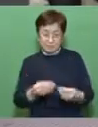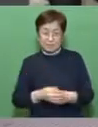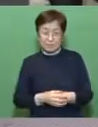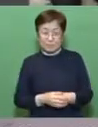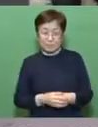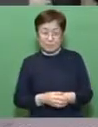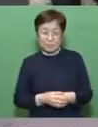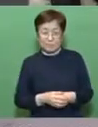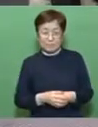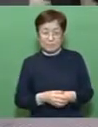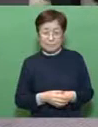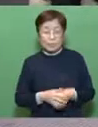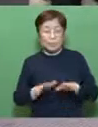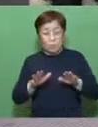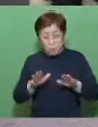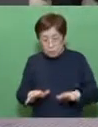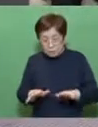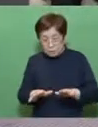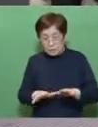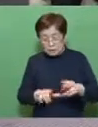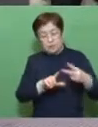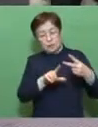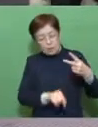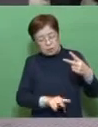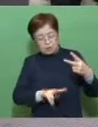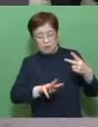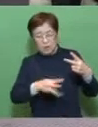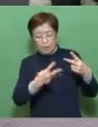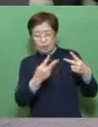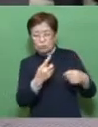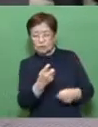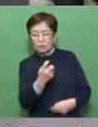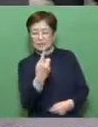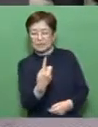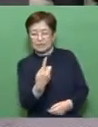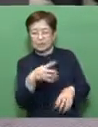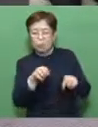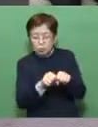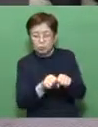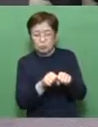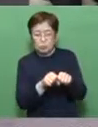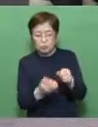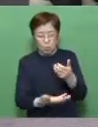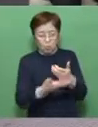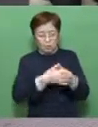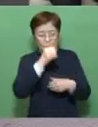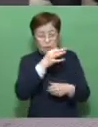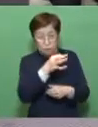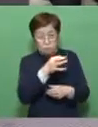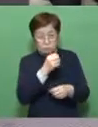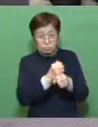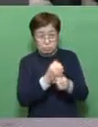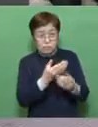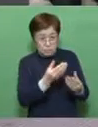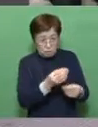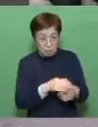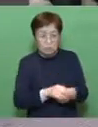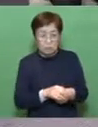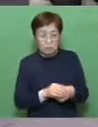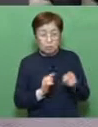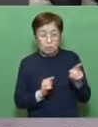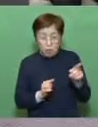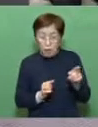うんさて今年の2月にですね321円というま補正予算を組んだわけなんですけどまこれはいわゆる